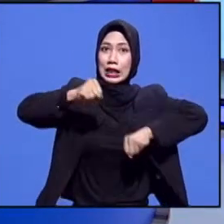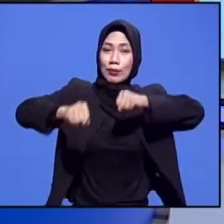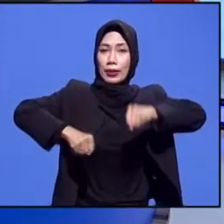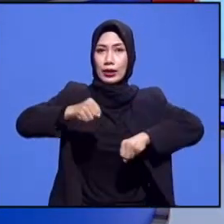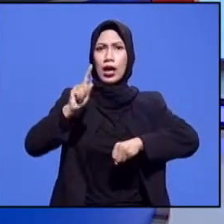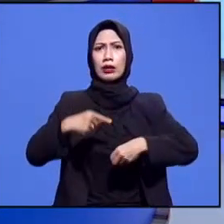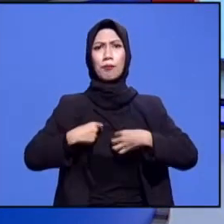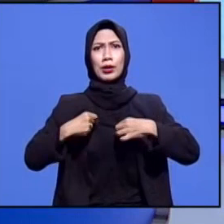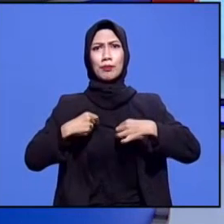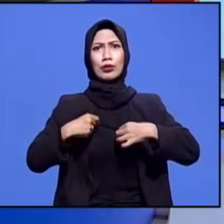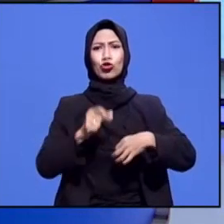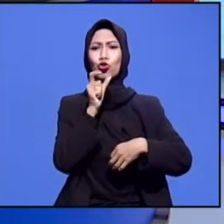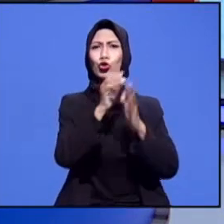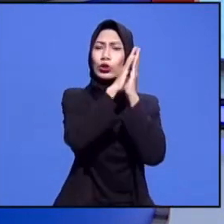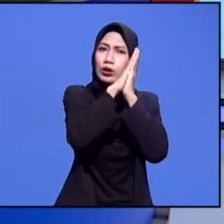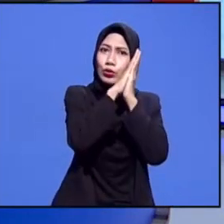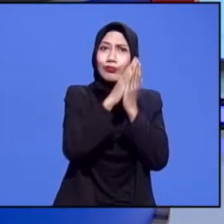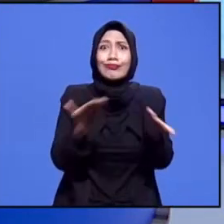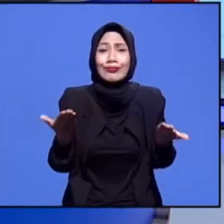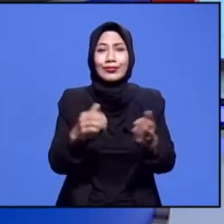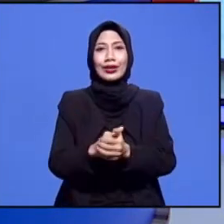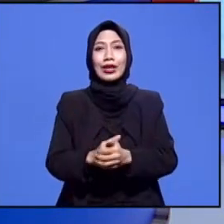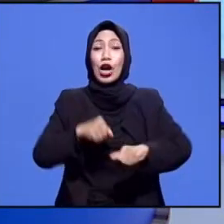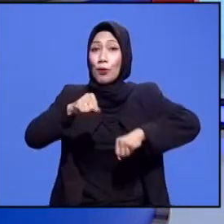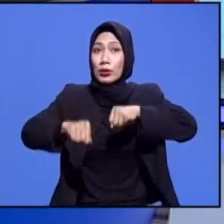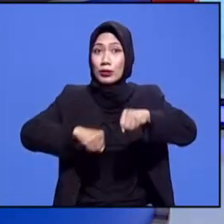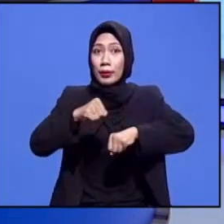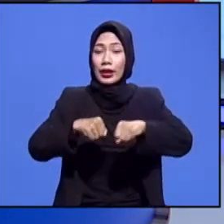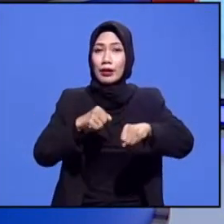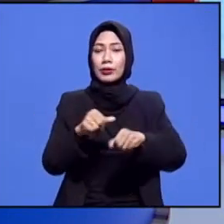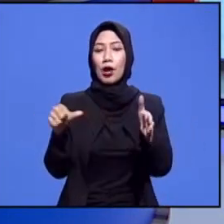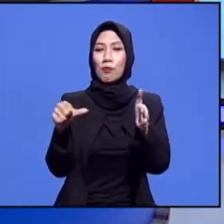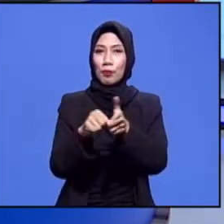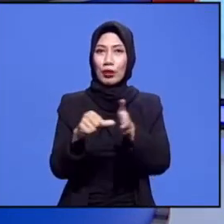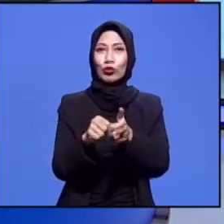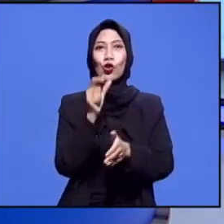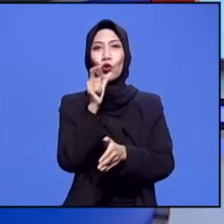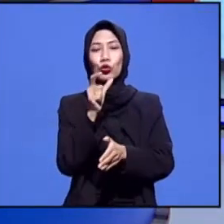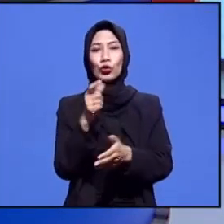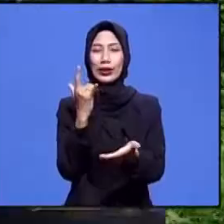tidur. Bersepeda di masa pandemi COVID-19 diharapkan dapat membantu mereka menjaga kebugaran.